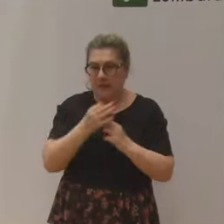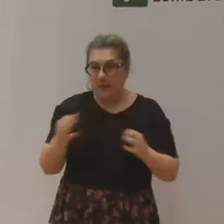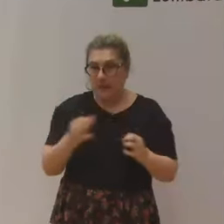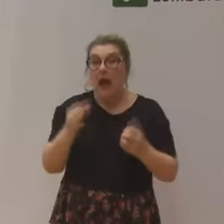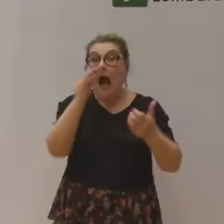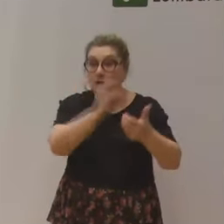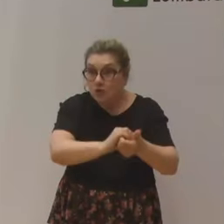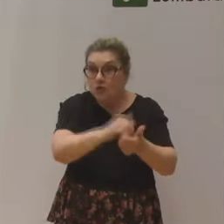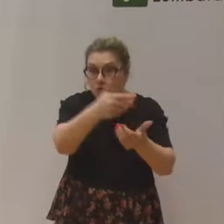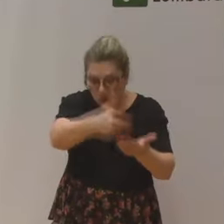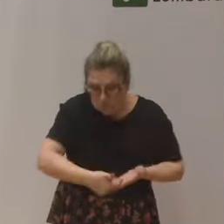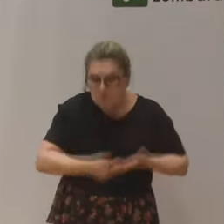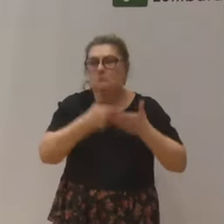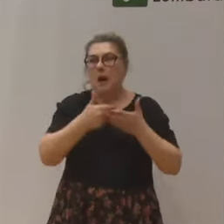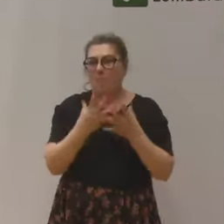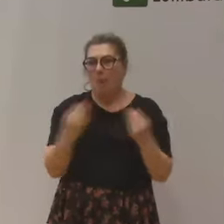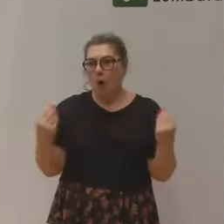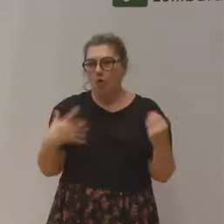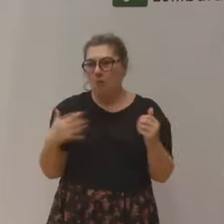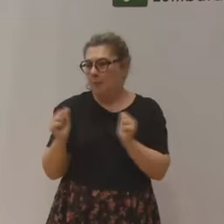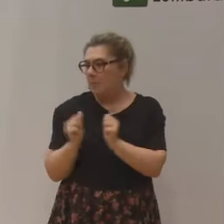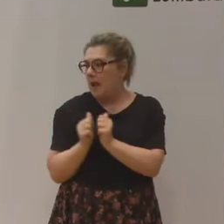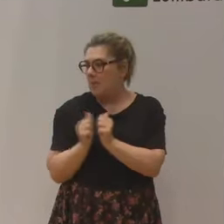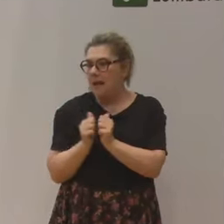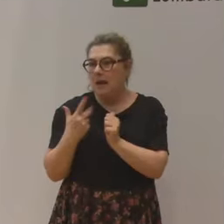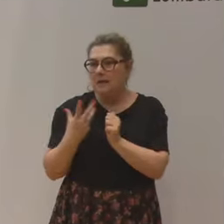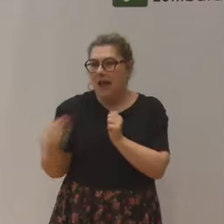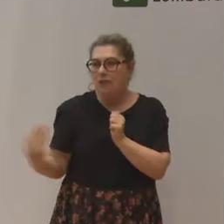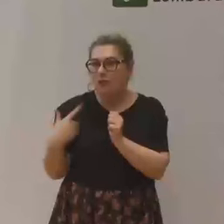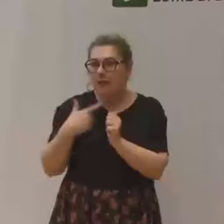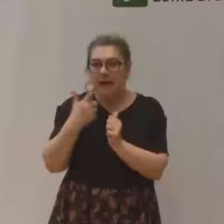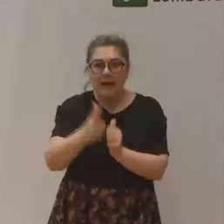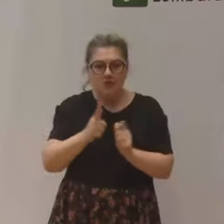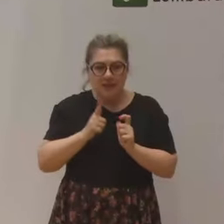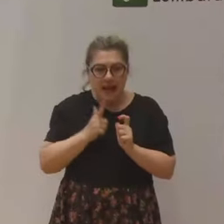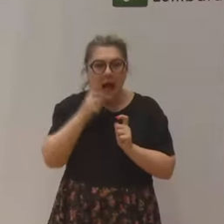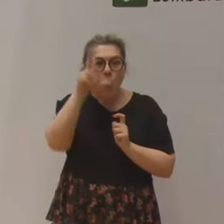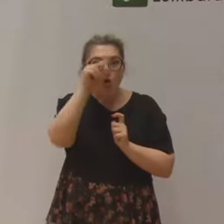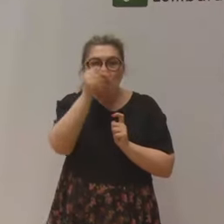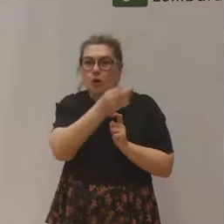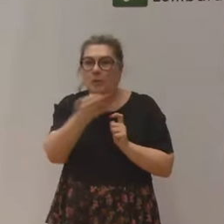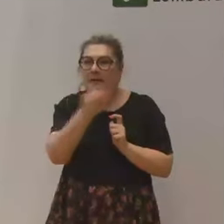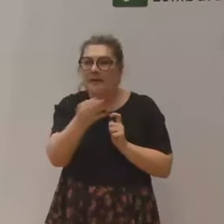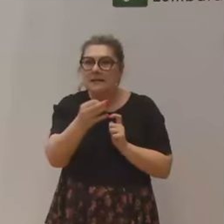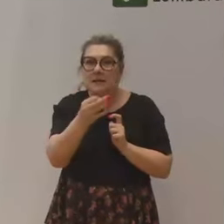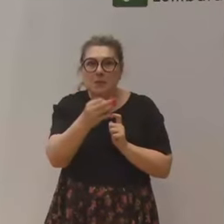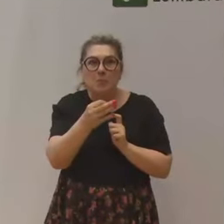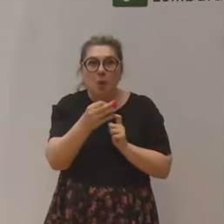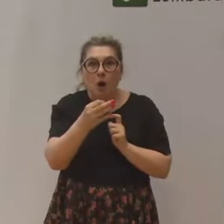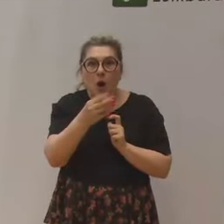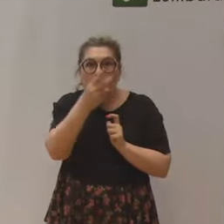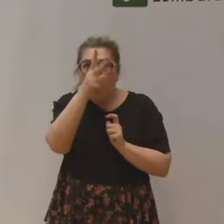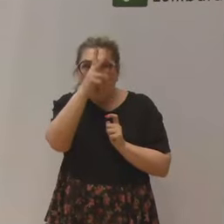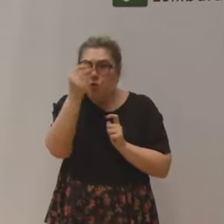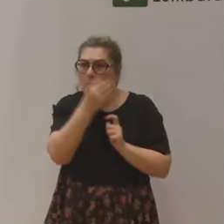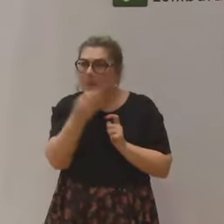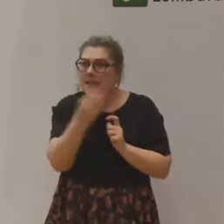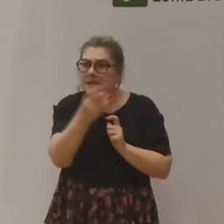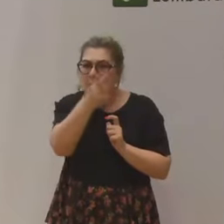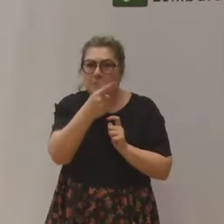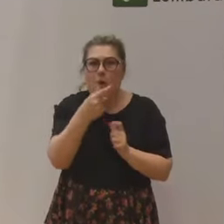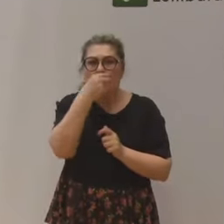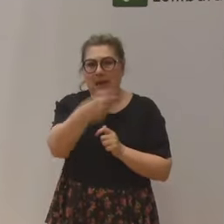associazioni sono al nostro fianco perché, come noi, conoscono perfettamente, anzi più di noi, conoscono perfettamente